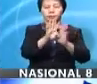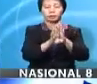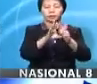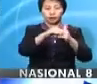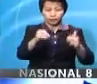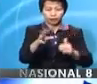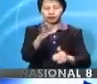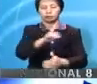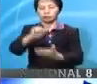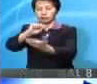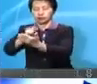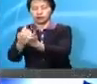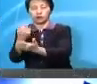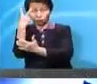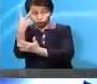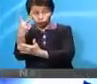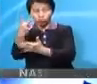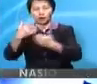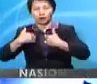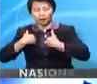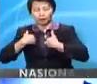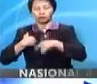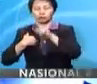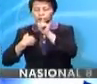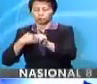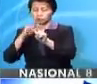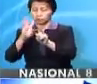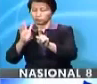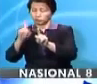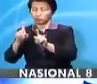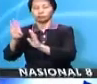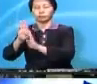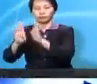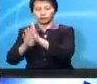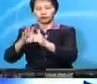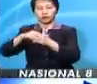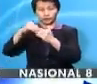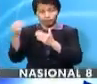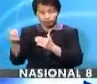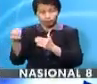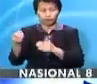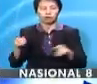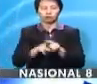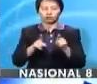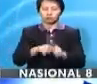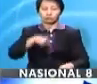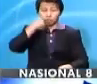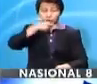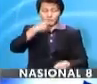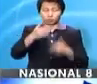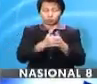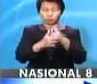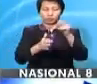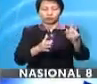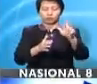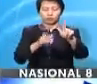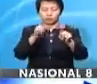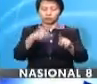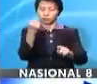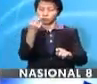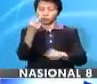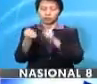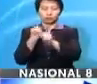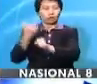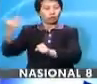RM457 bilion, sementara akaun kedua mencecah RM141 bilion. Turut dinyatakan sehingga 31 Disember tahun